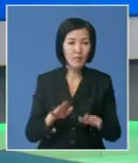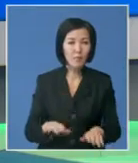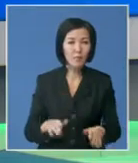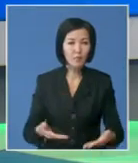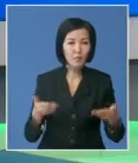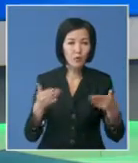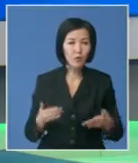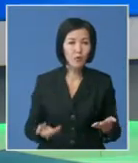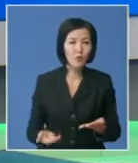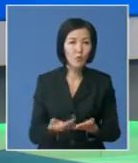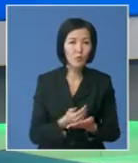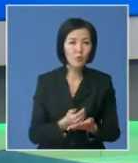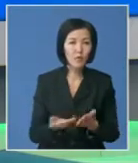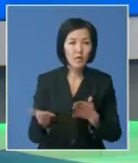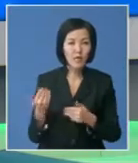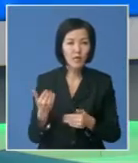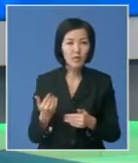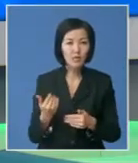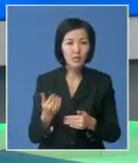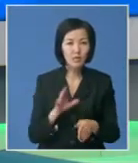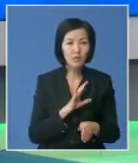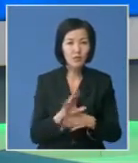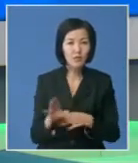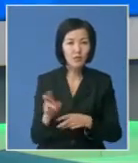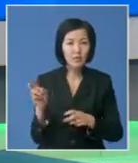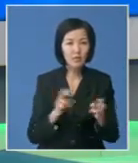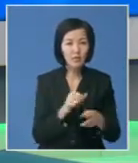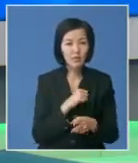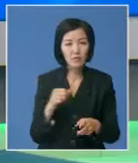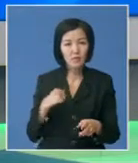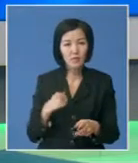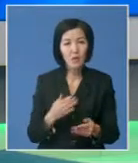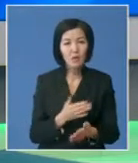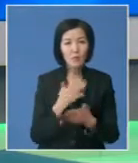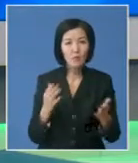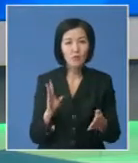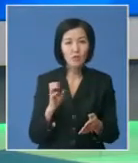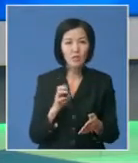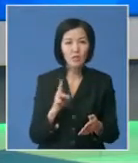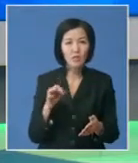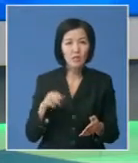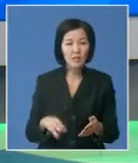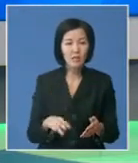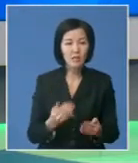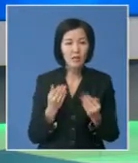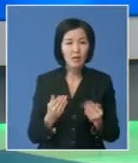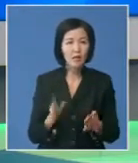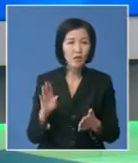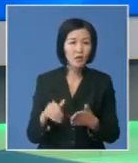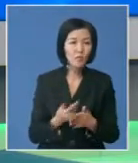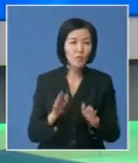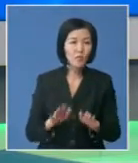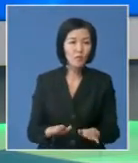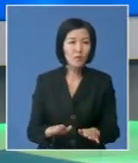урожая раньше местные свёкла воды везли урожай на завод самостоятельно более чем за 400 километров новый пункт